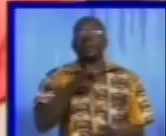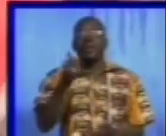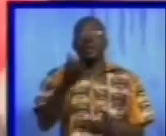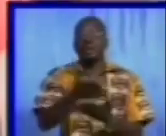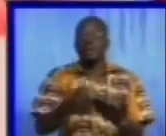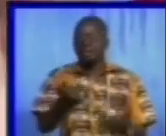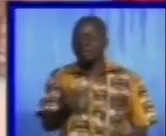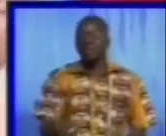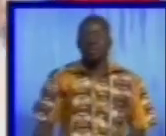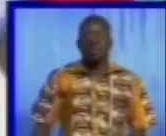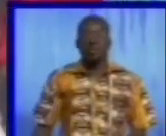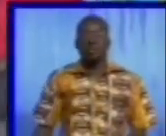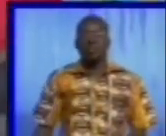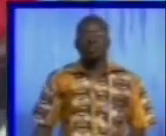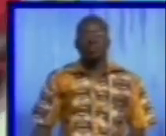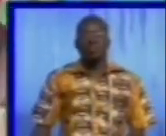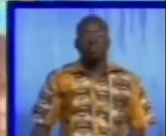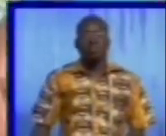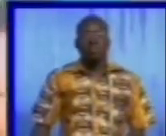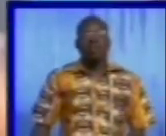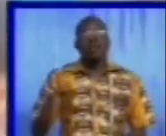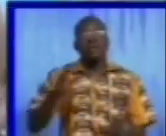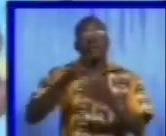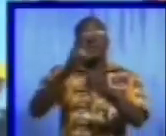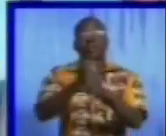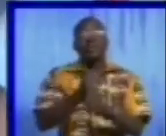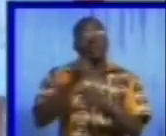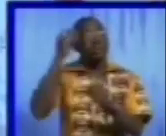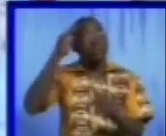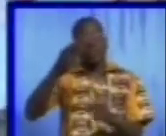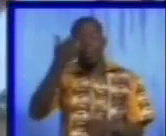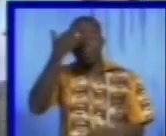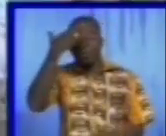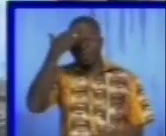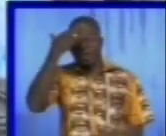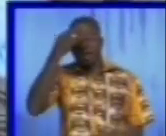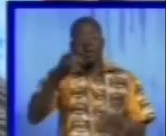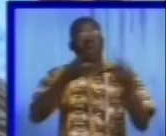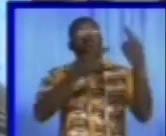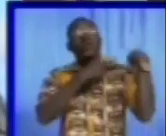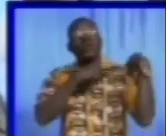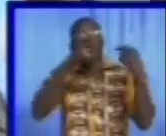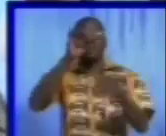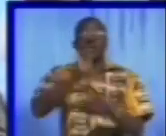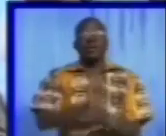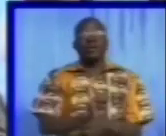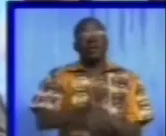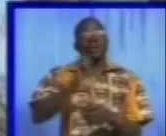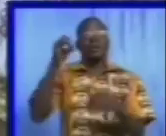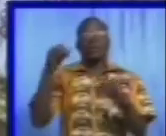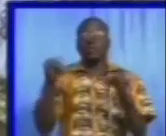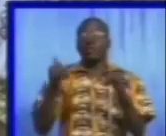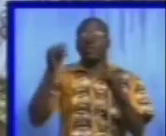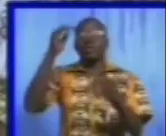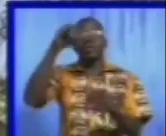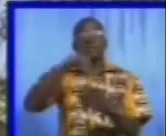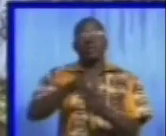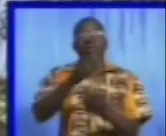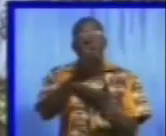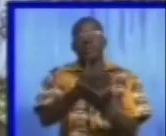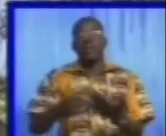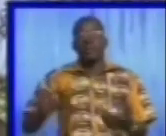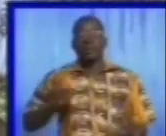de petit, mais saisir l'occasion pour reconnaître le rôle que l'Église a joué dans cette partie de notre